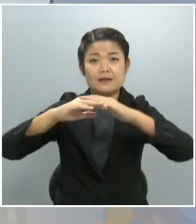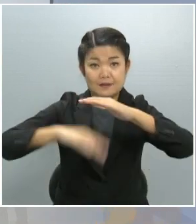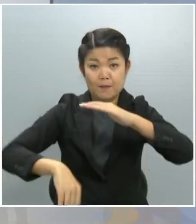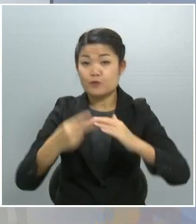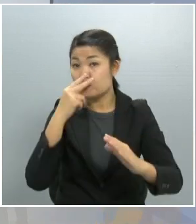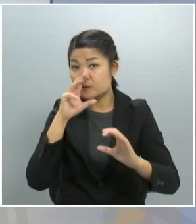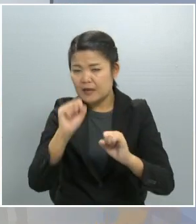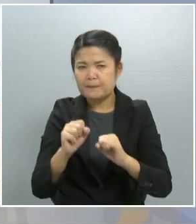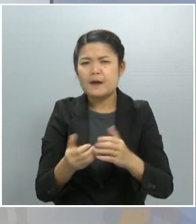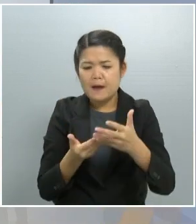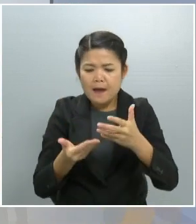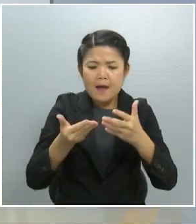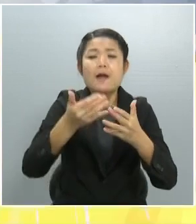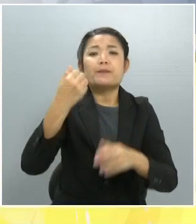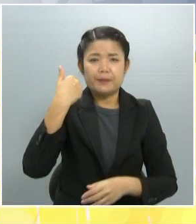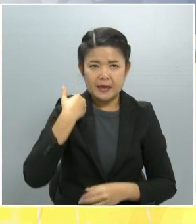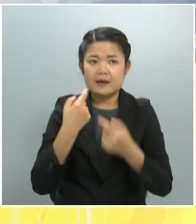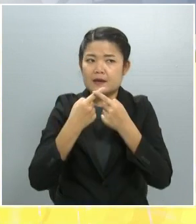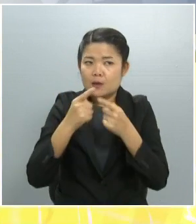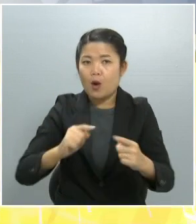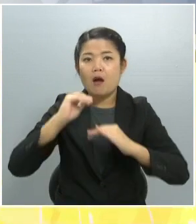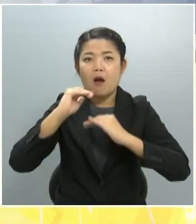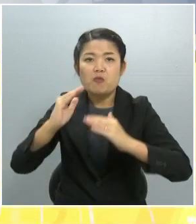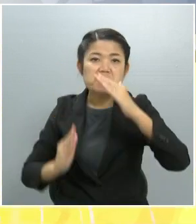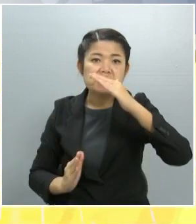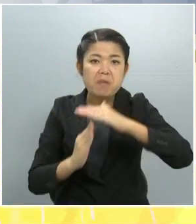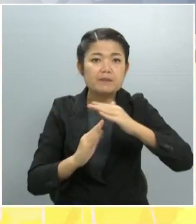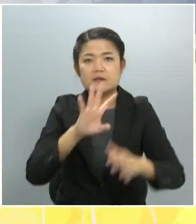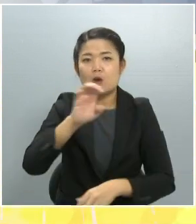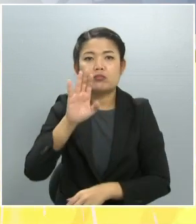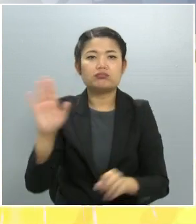คือปรับแน่แต่ไม่ใช่400อ่ะนี่เป็นความเคลื่อน